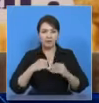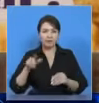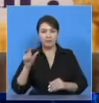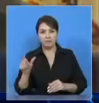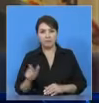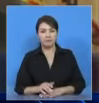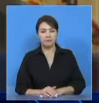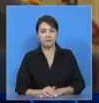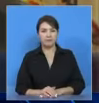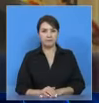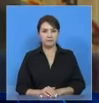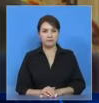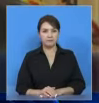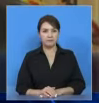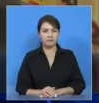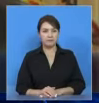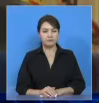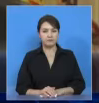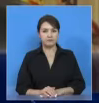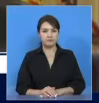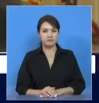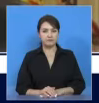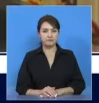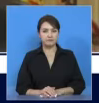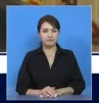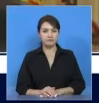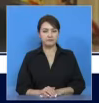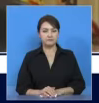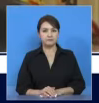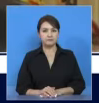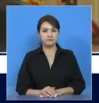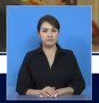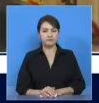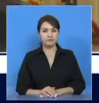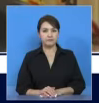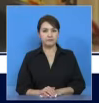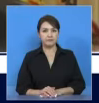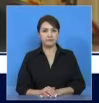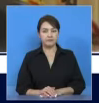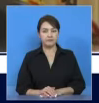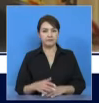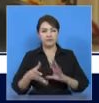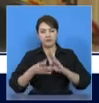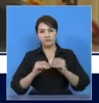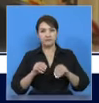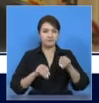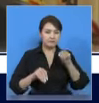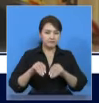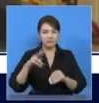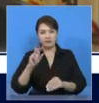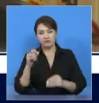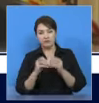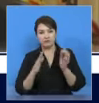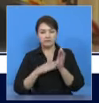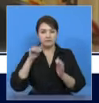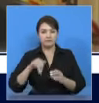битве за герман да он должен быть таррега я директор всего было засеяно 219